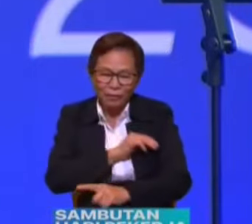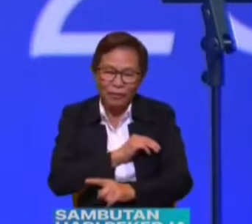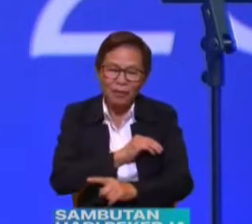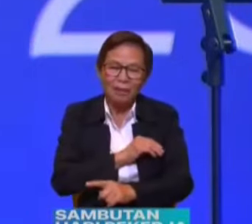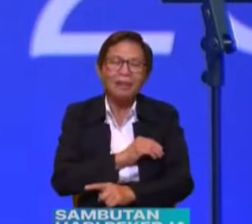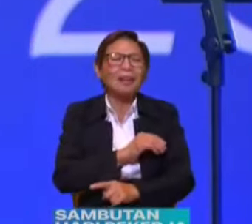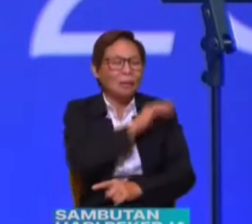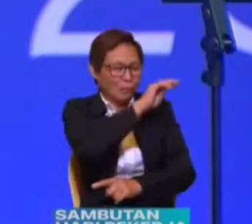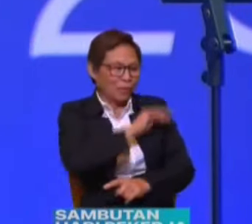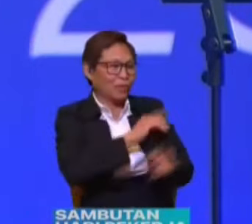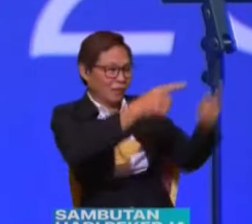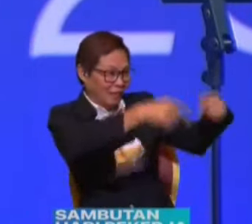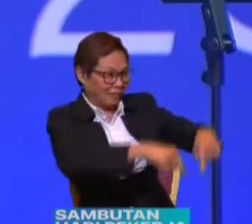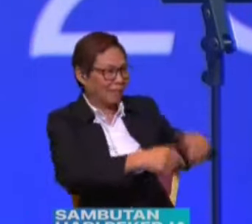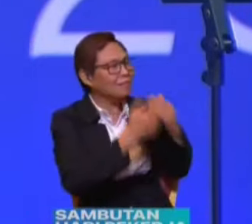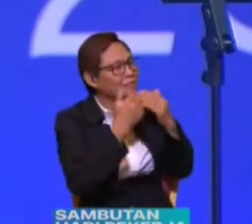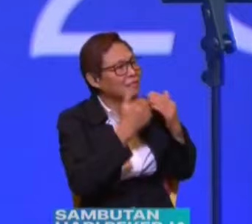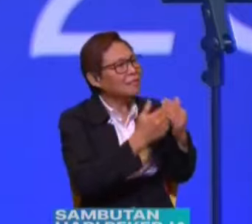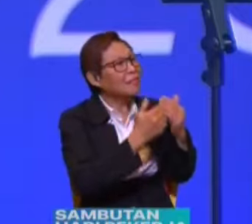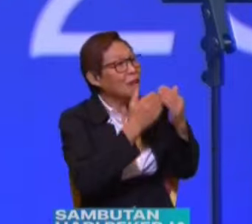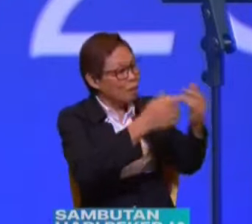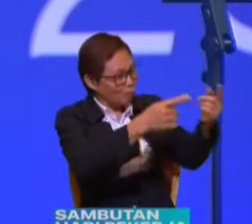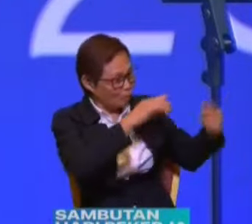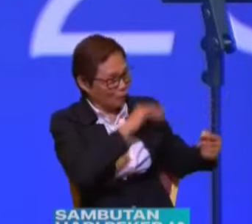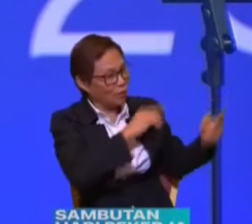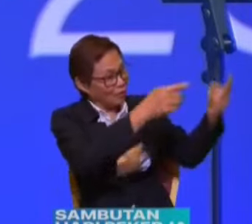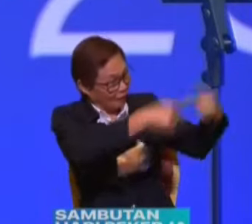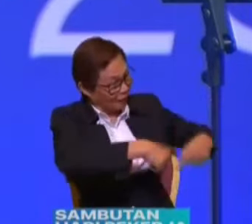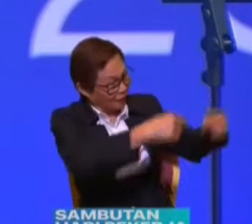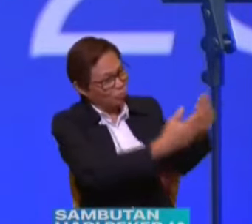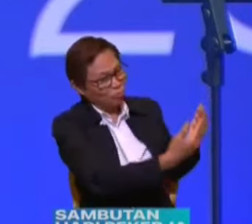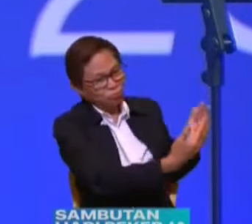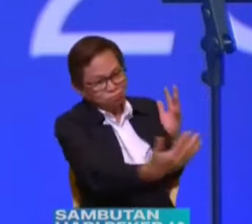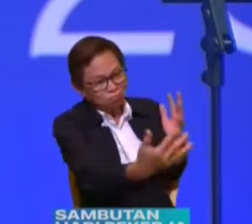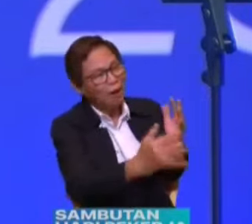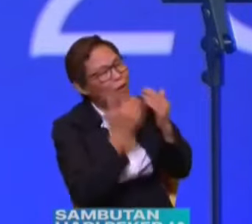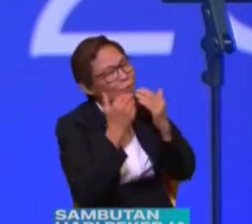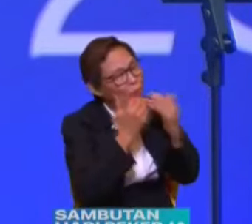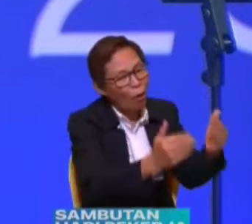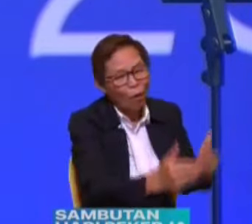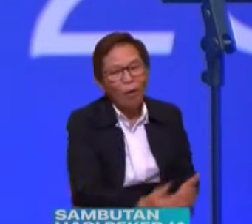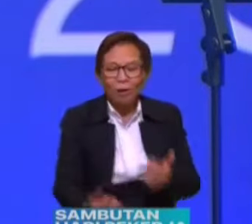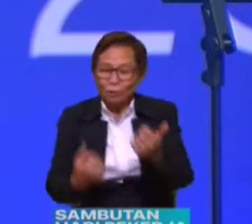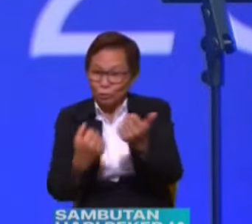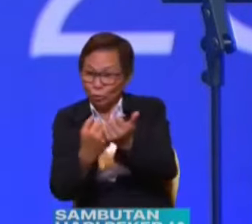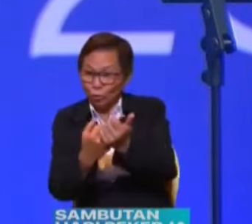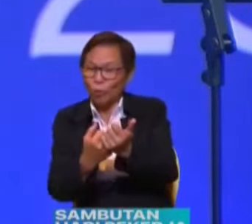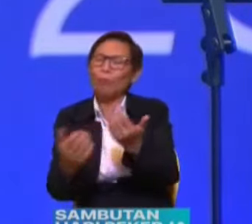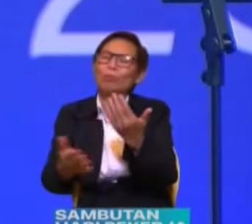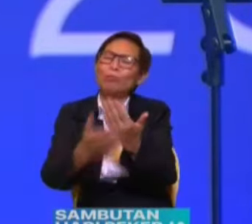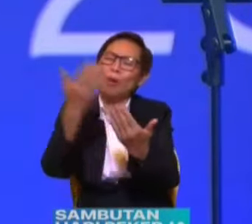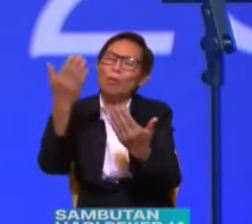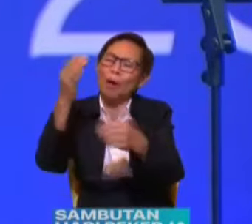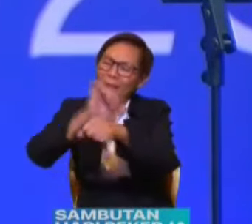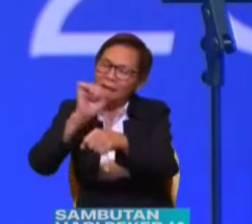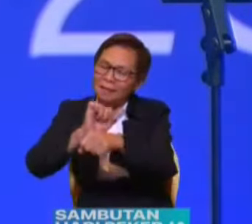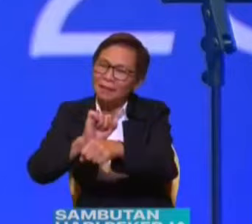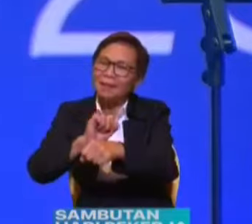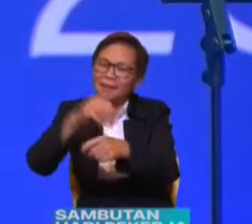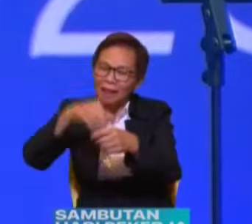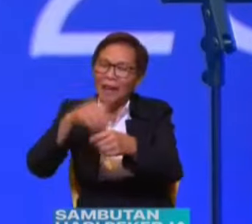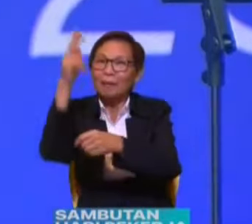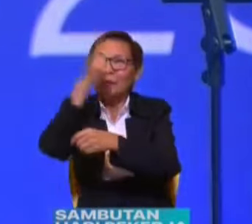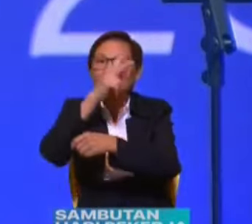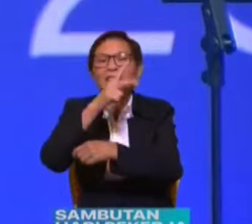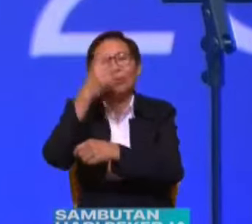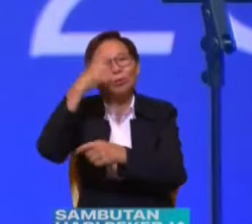kehadiran mereka dan sokongan mereka itu akan memudahkan usaha kita dalam kerajaan untuk membawa